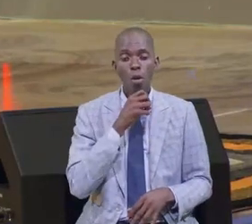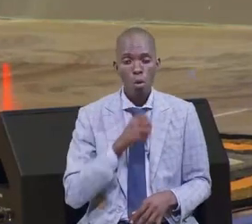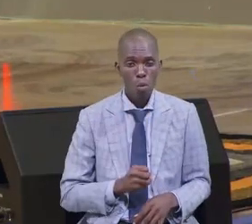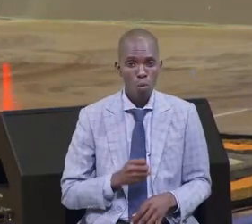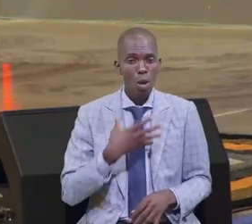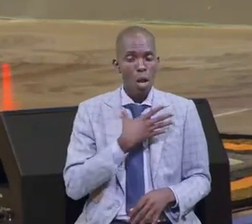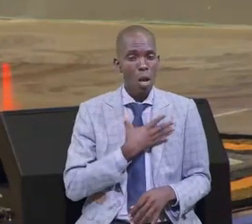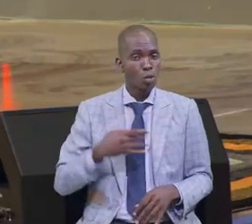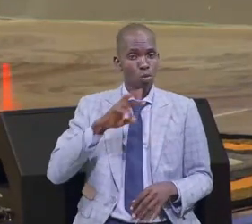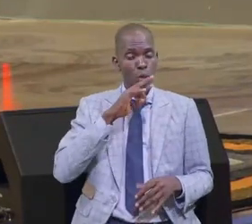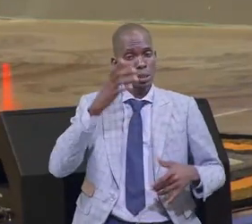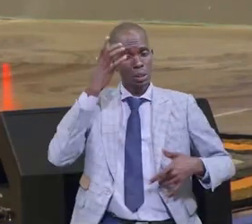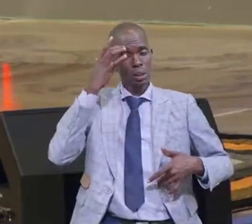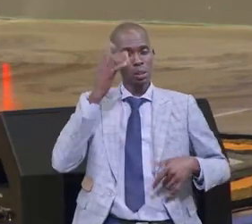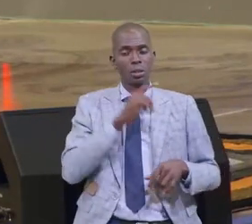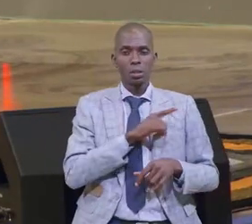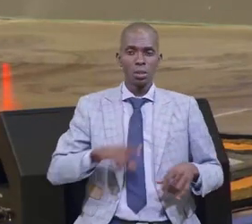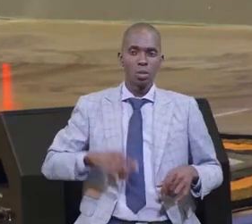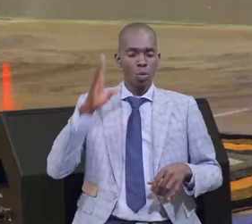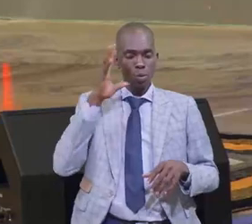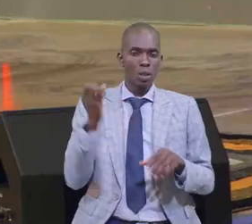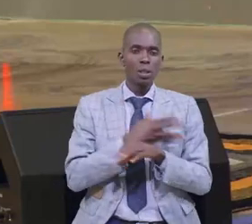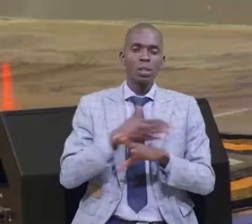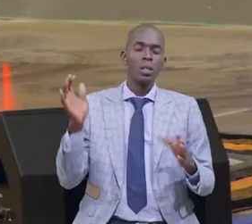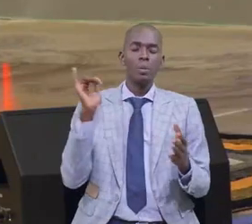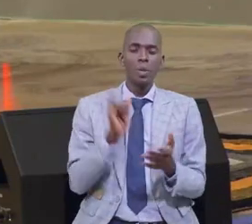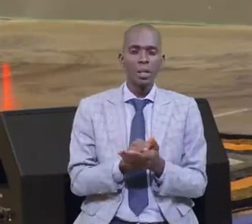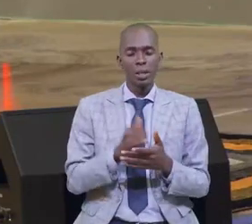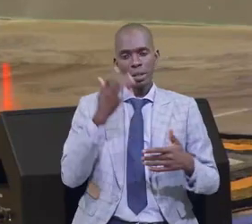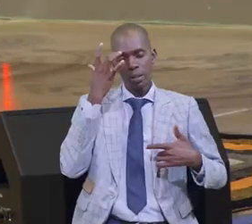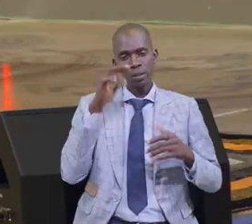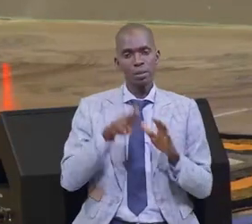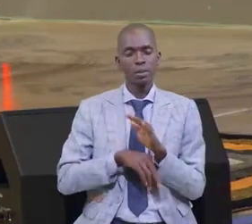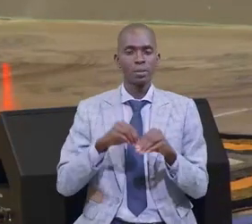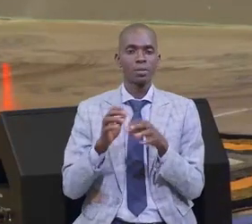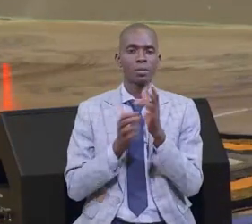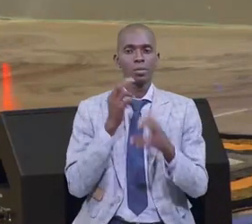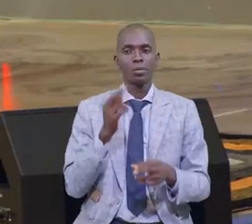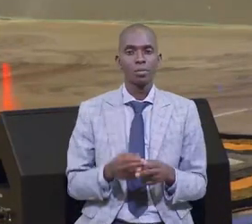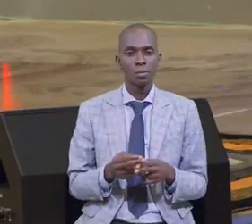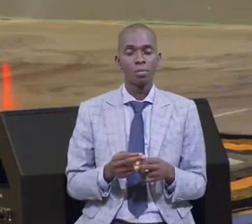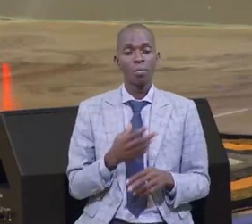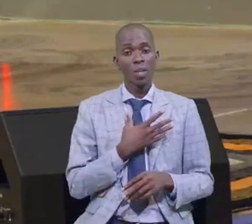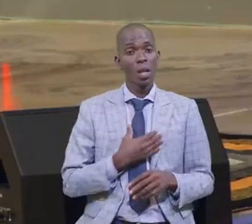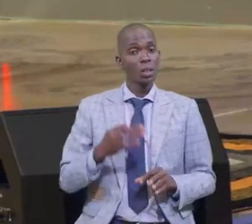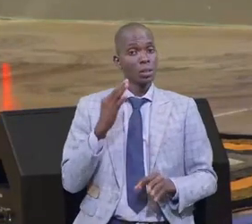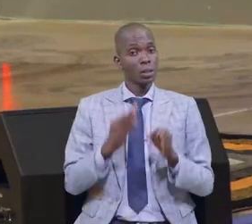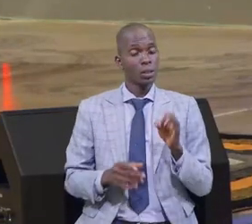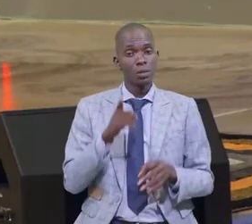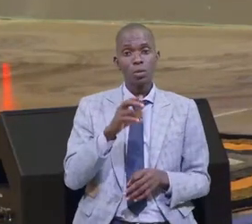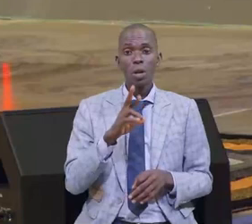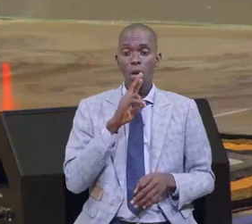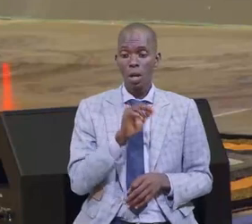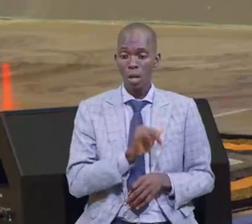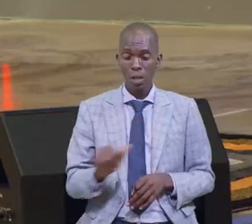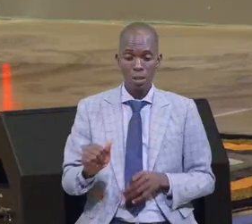Si vous n'êtes pas âgé et vous êtes malade, le Seigneur va vous guérir. Si vous êtes enfant